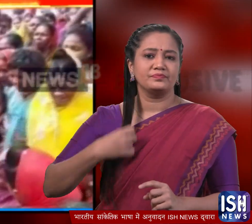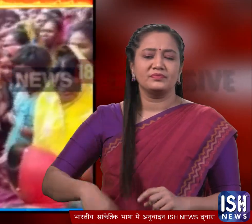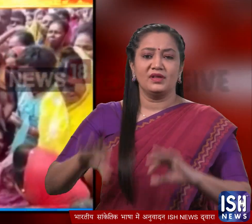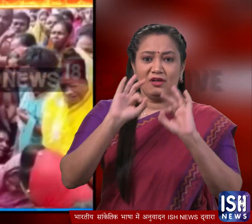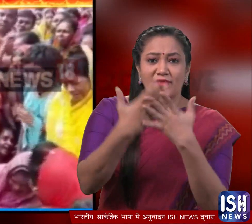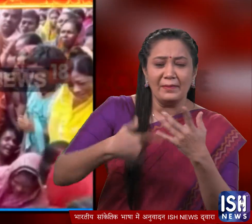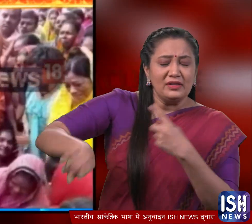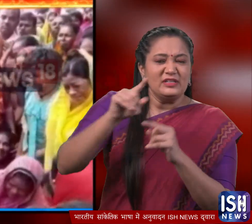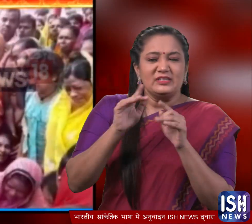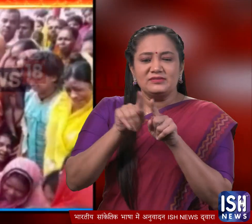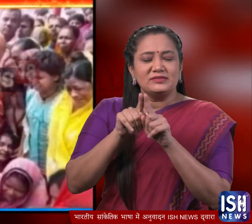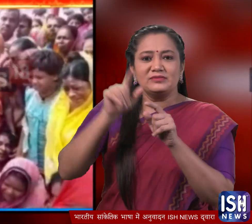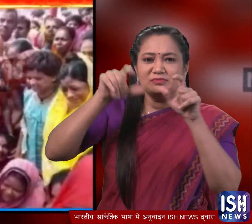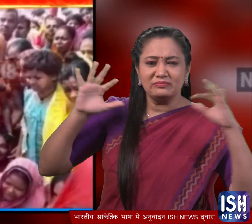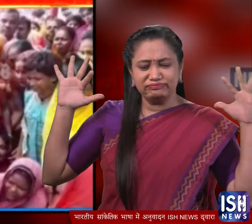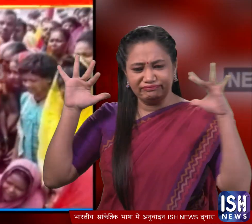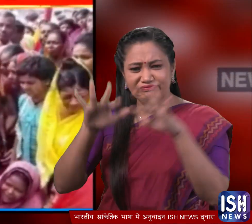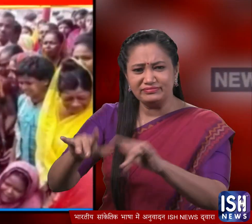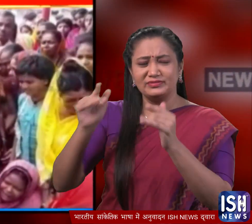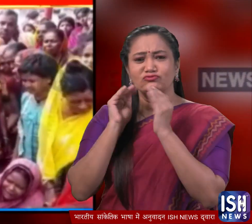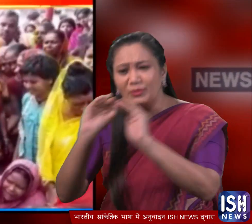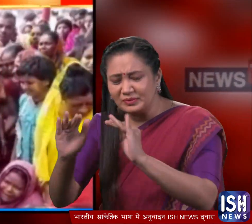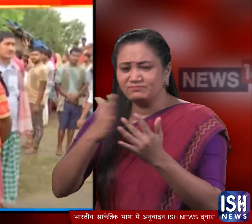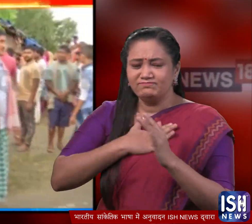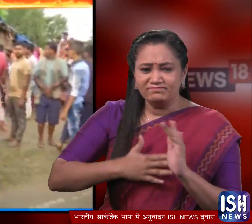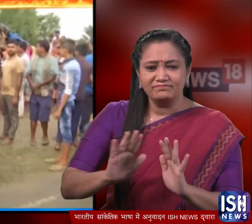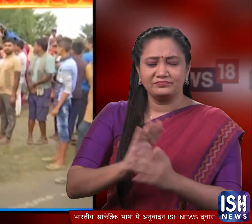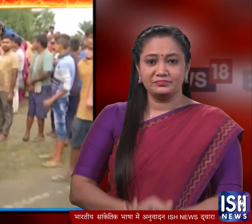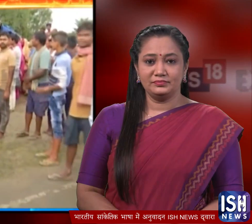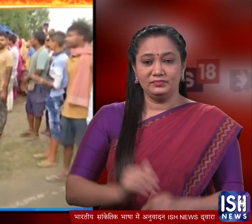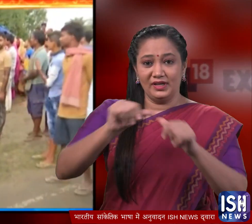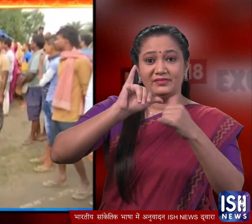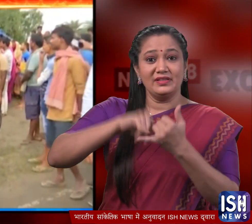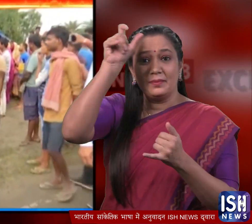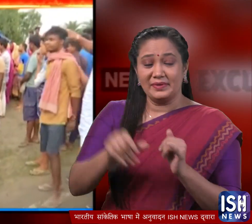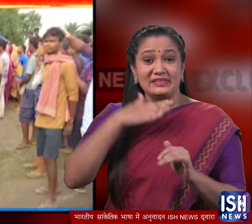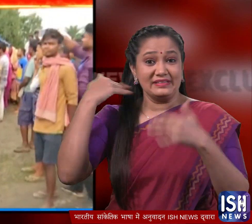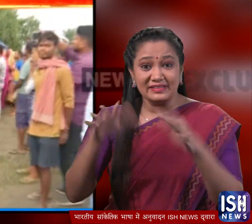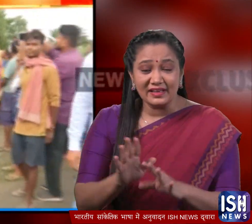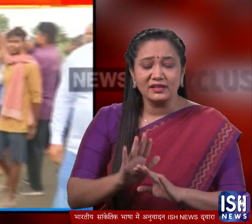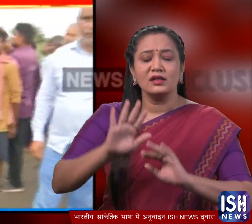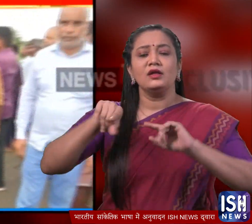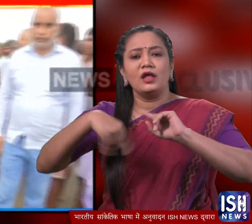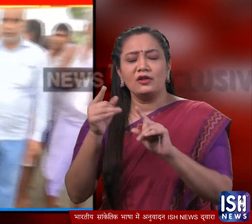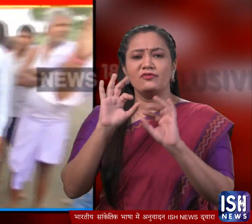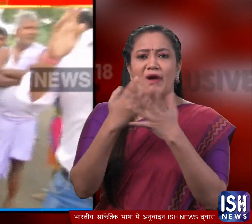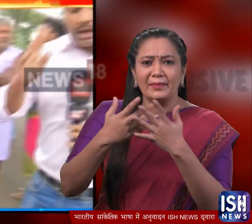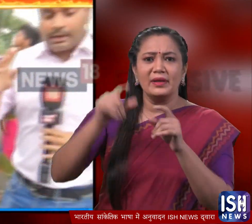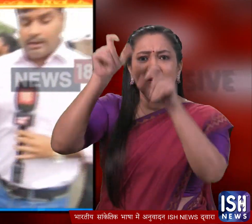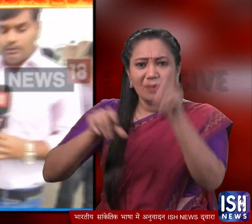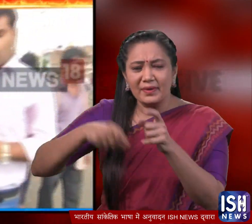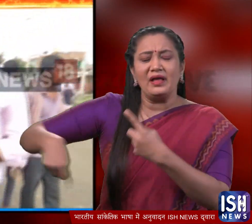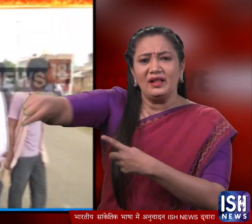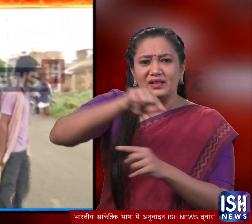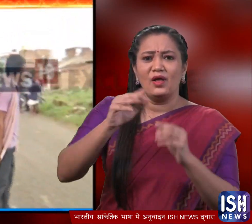गम में डूबे परिवार को हिम्मत देने के लिए लोगों की भारी भीड़ जमा हो गई। अरविंद साव के हत्या की खबर आई, उसके बाद लोगों का